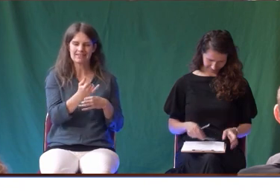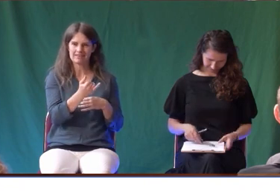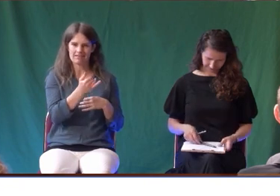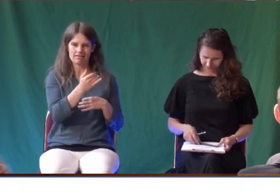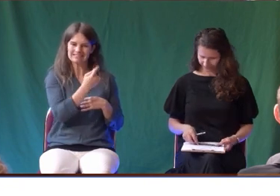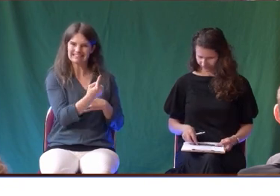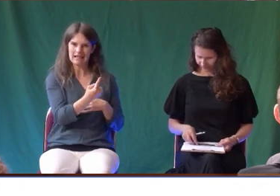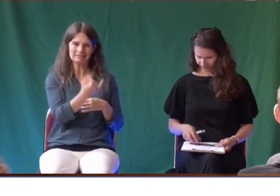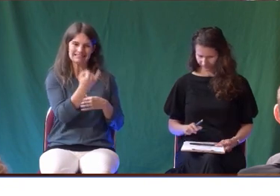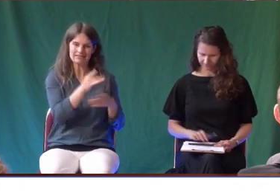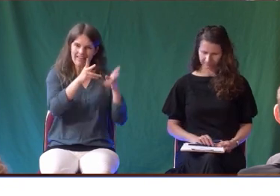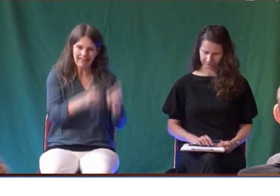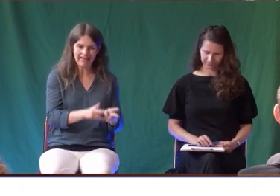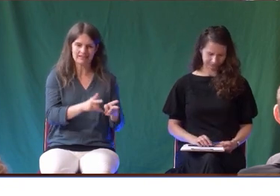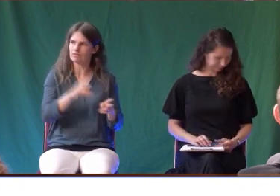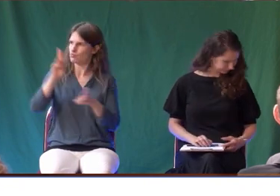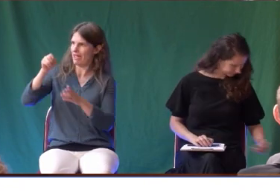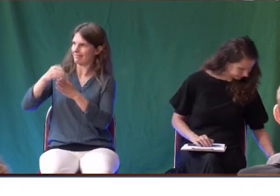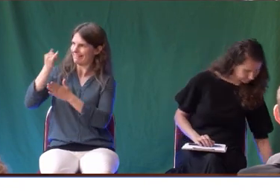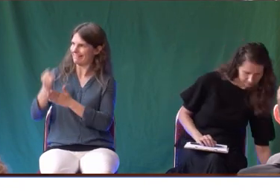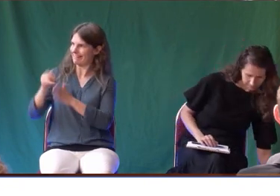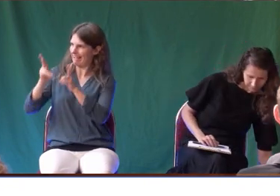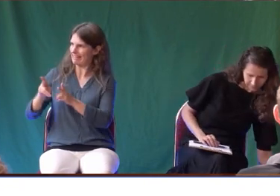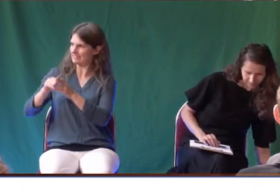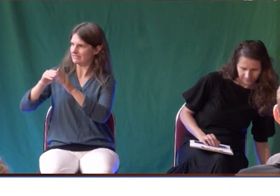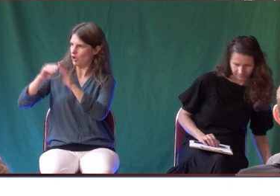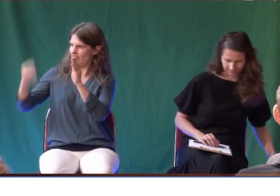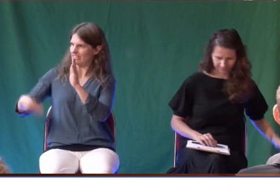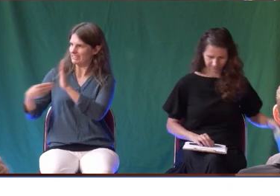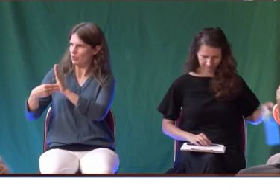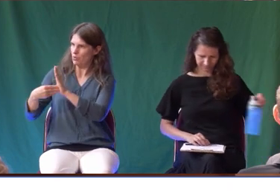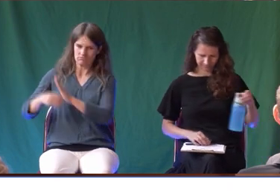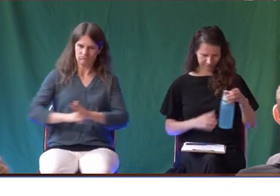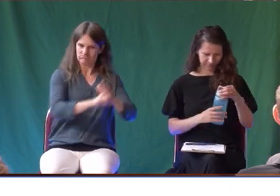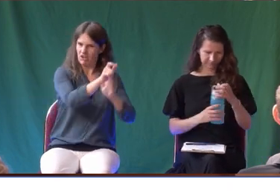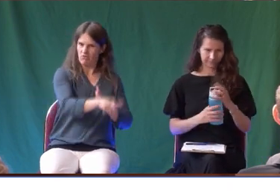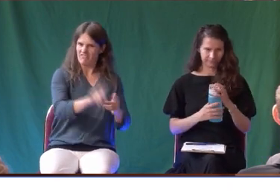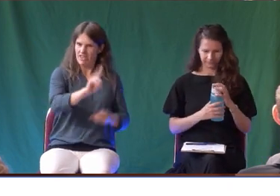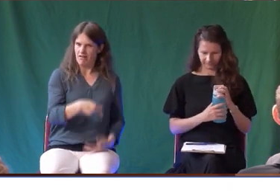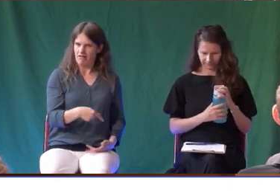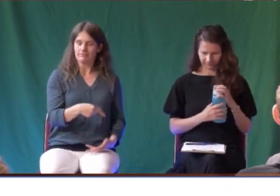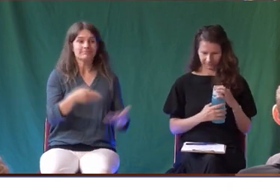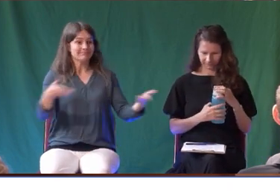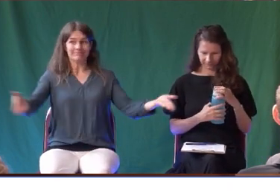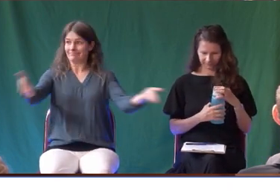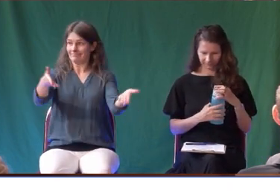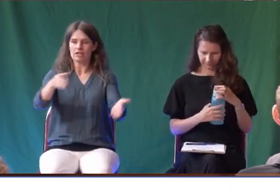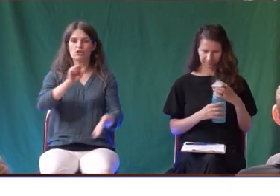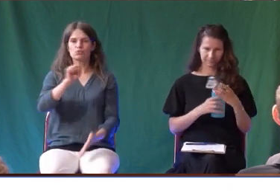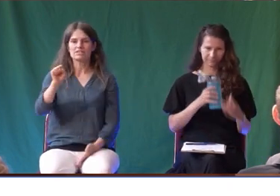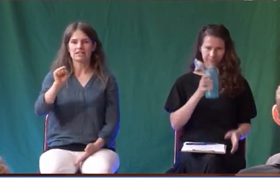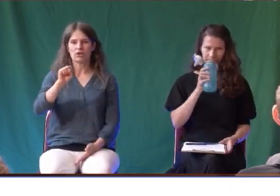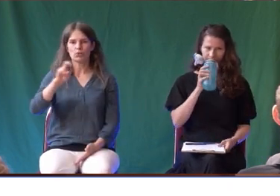gestärkt und umgesetzt werden das tut zum Beispiel Susanne rüthrich die ist nämlich